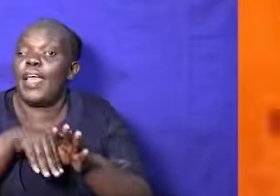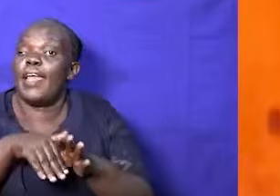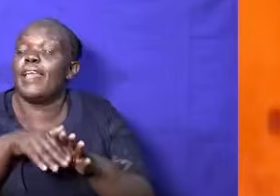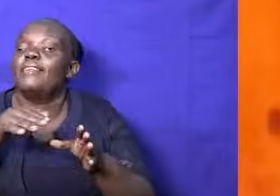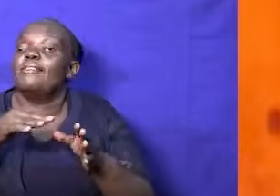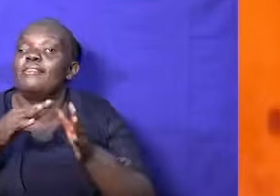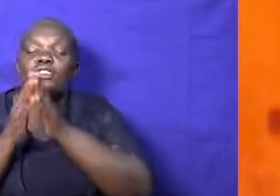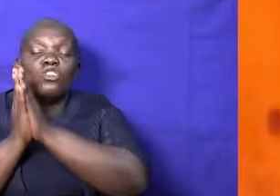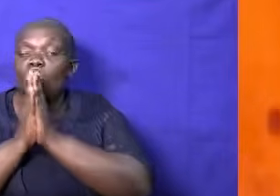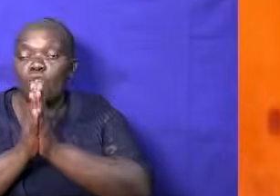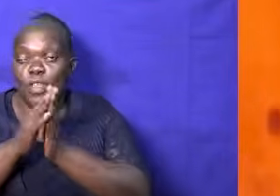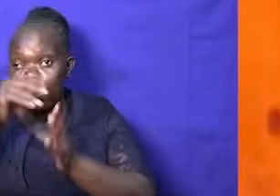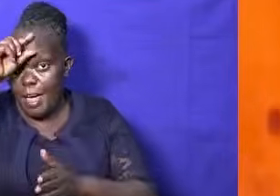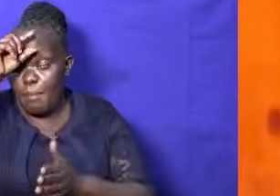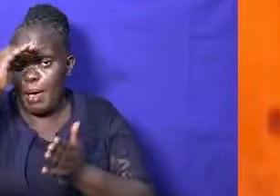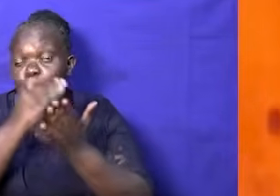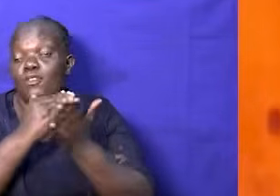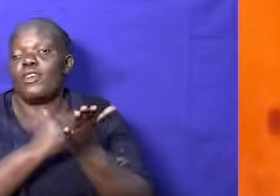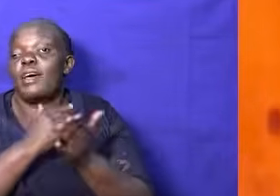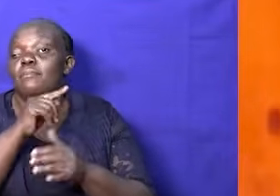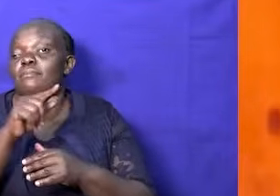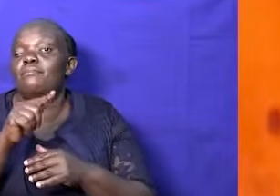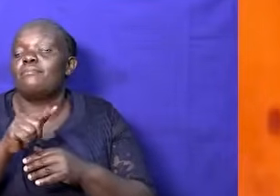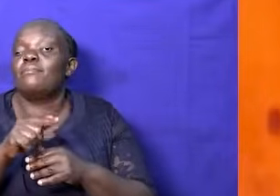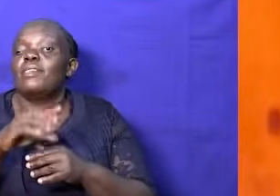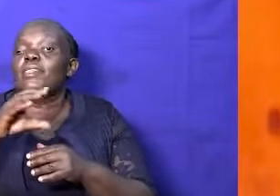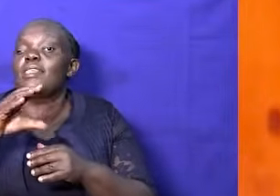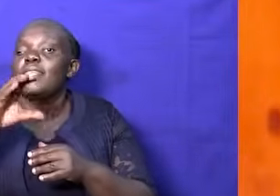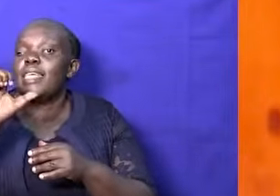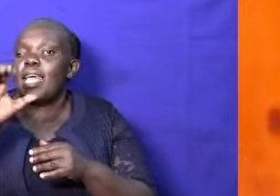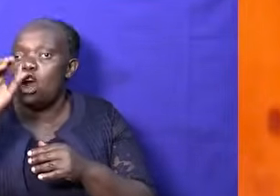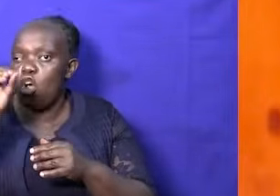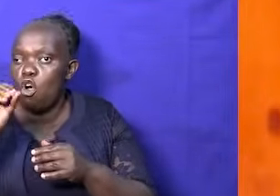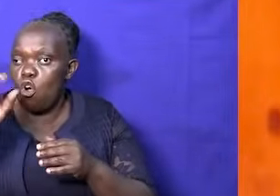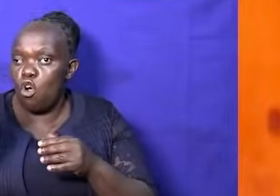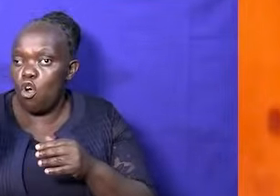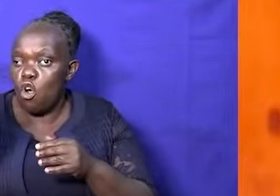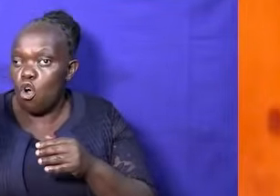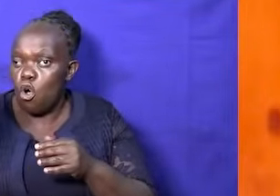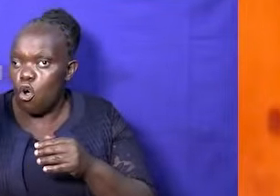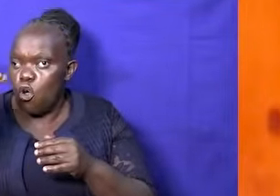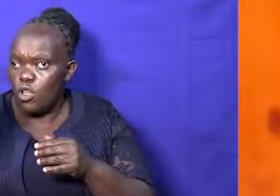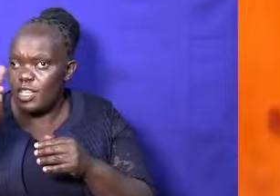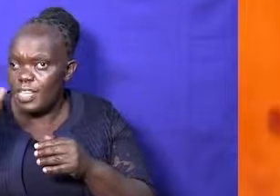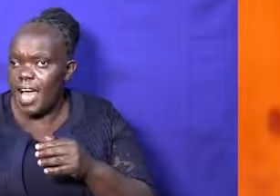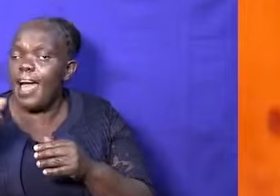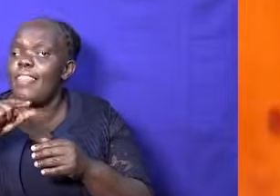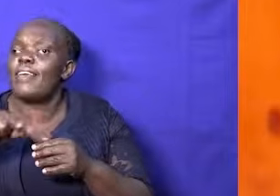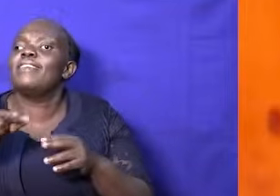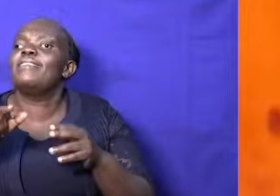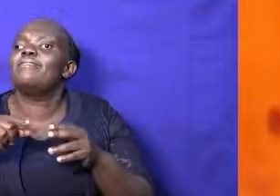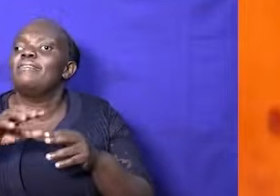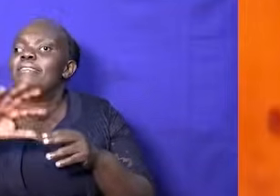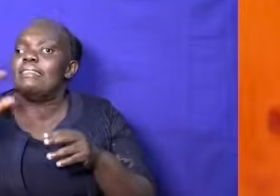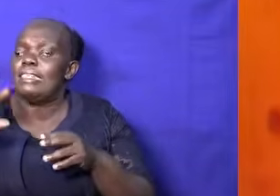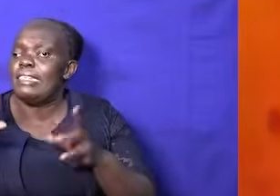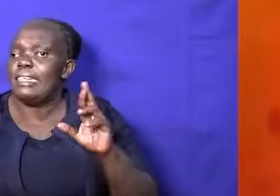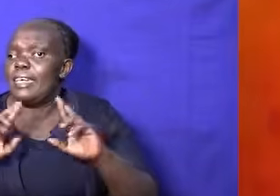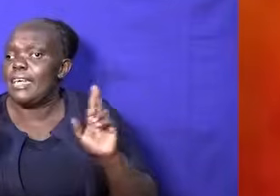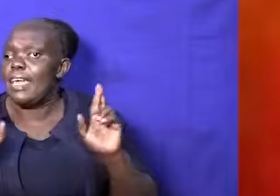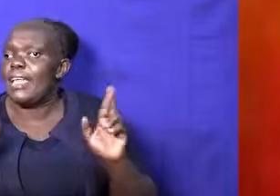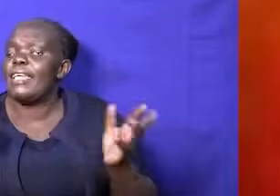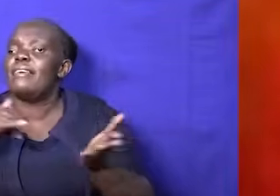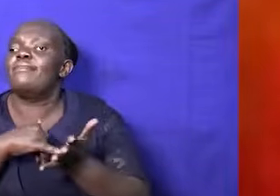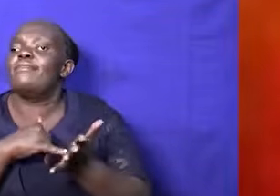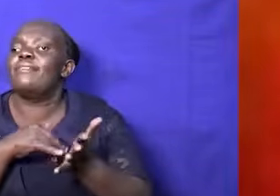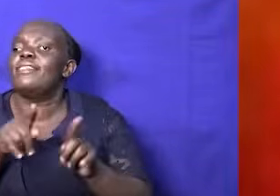Katika kipindi cha Sema na Spox, Bonga na Gava, mkurugenzi mtendaji wa Konza amesema miji huo uko tayari kwa wawekezaji